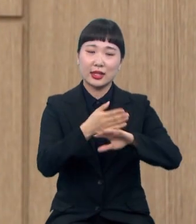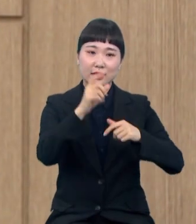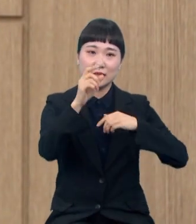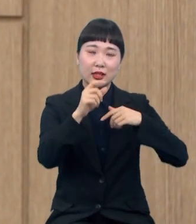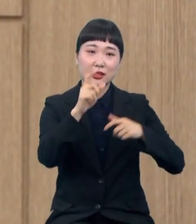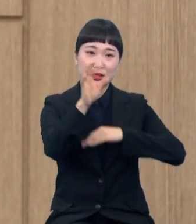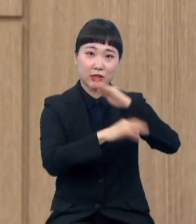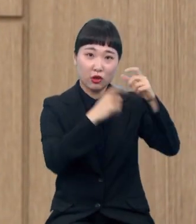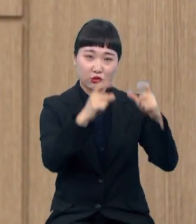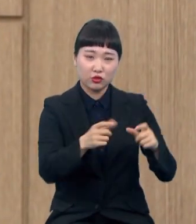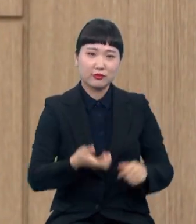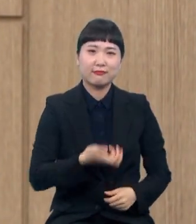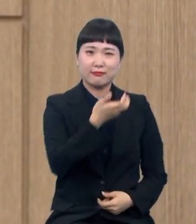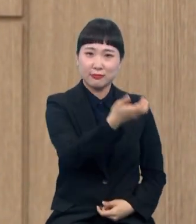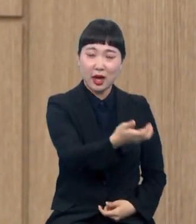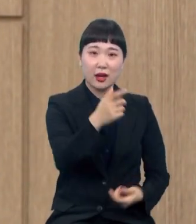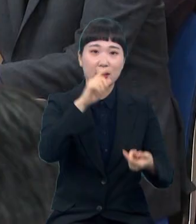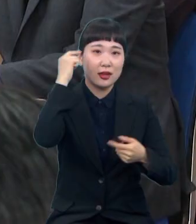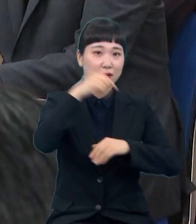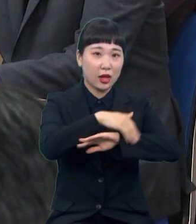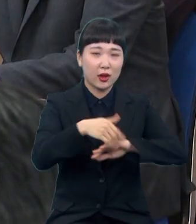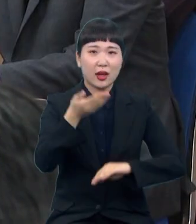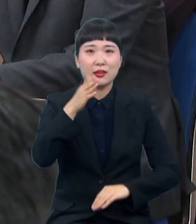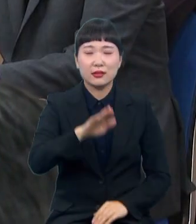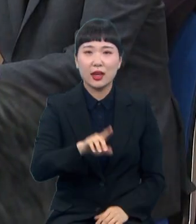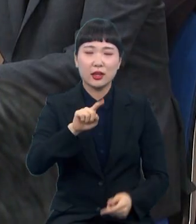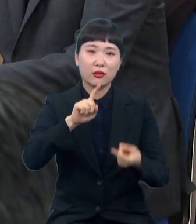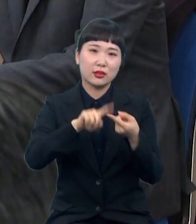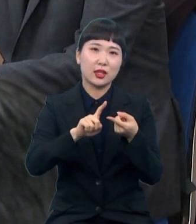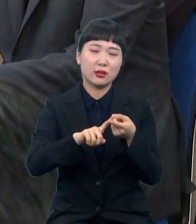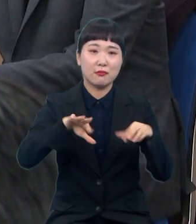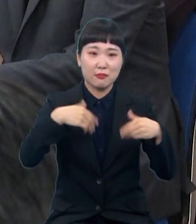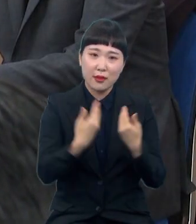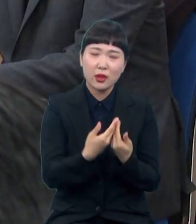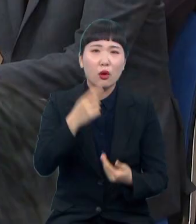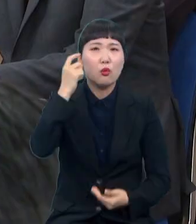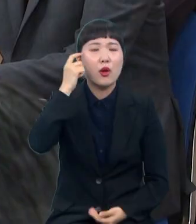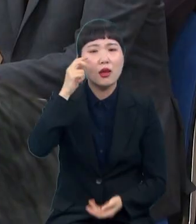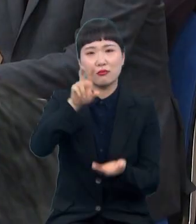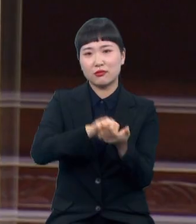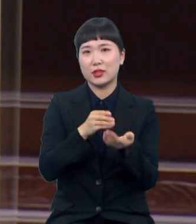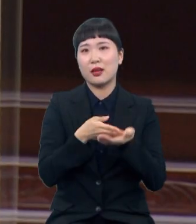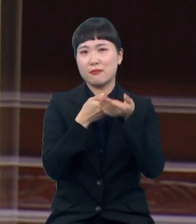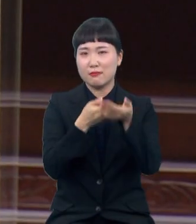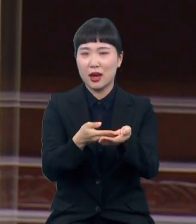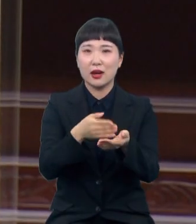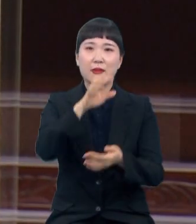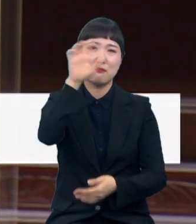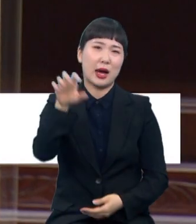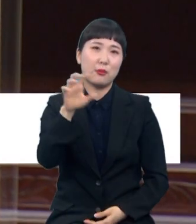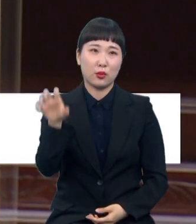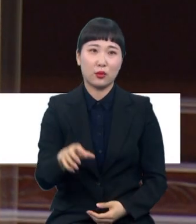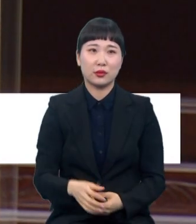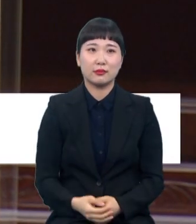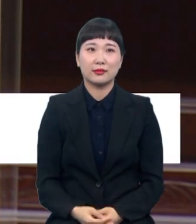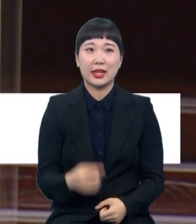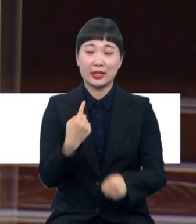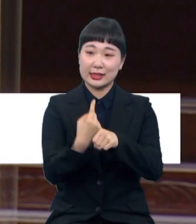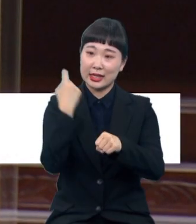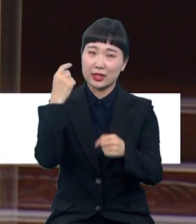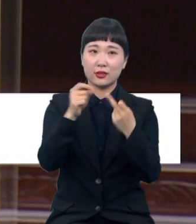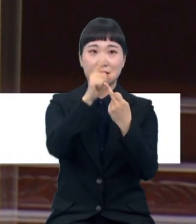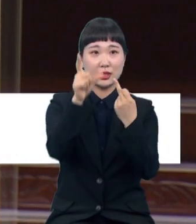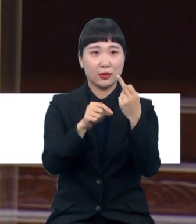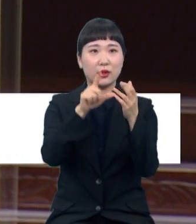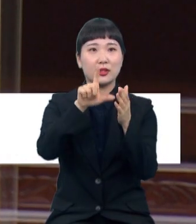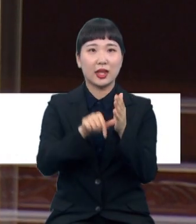이전하기로 합의했는데 이제 와서 뒤집는 건 또 다른 문제를 야기한다고 지적했습니다. 작년 12월 소각장